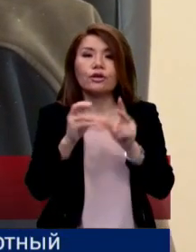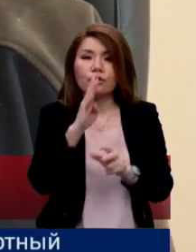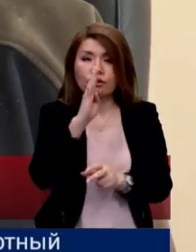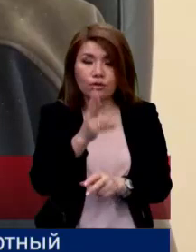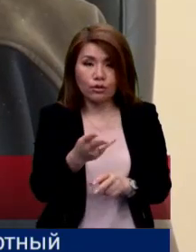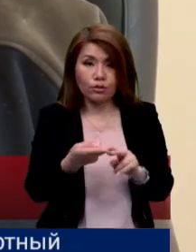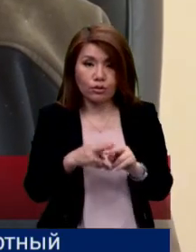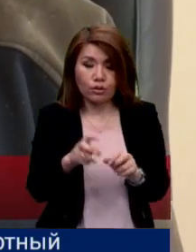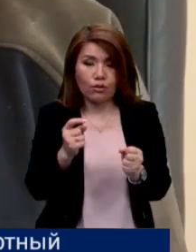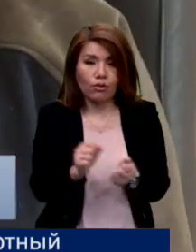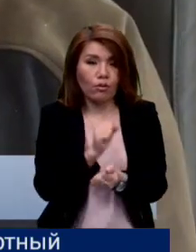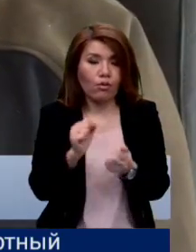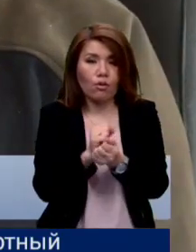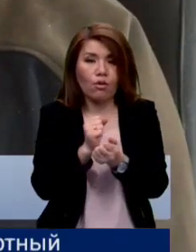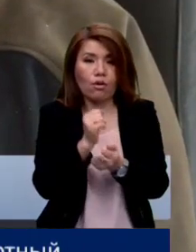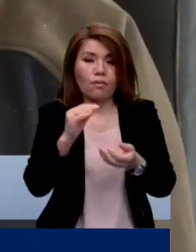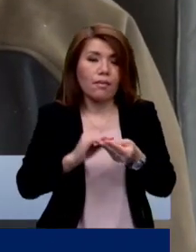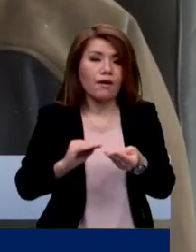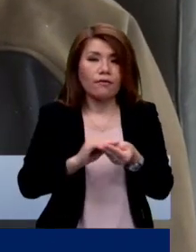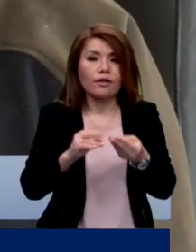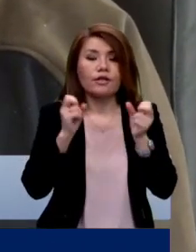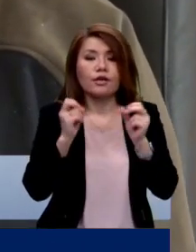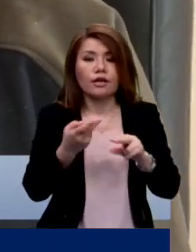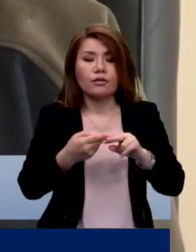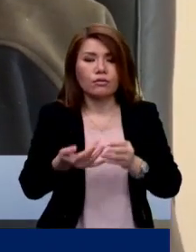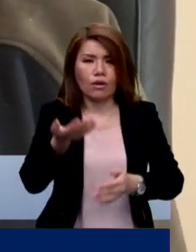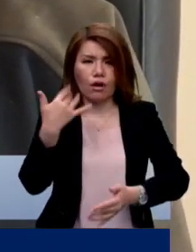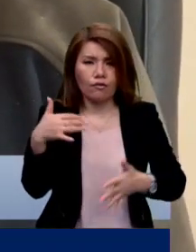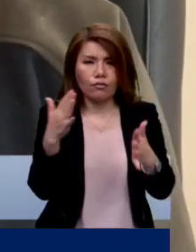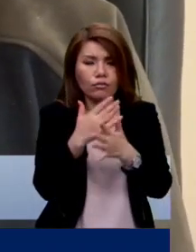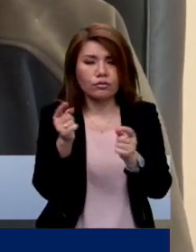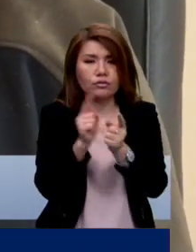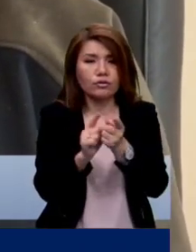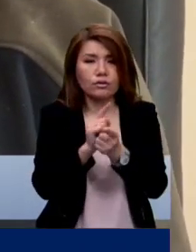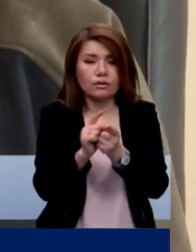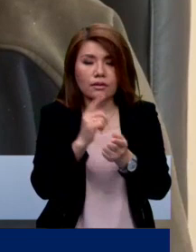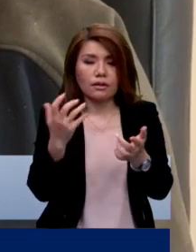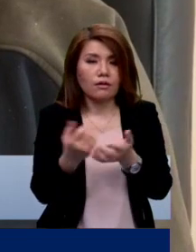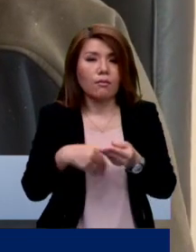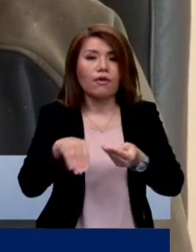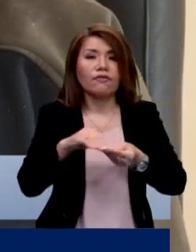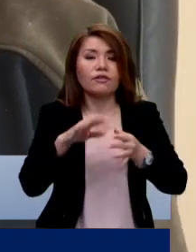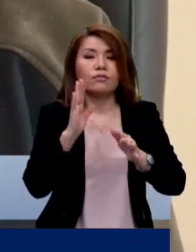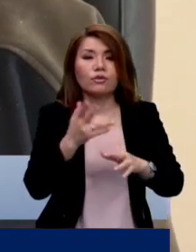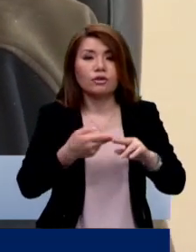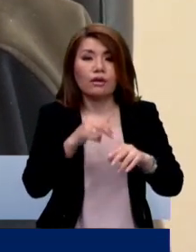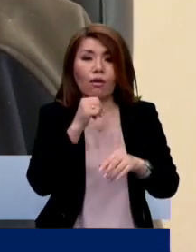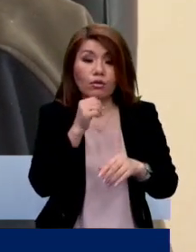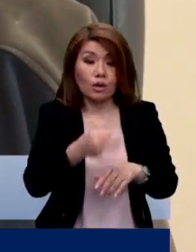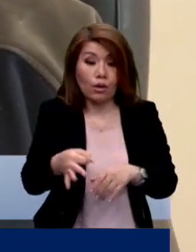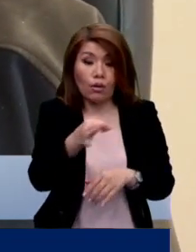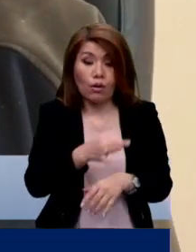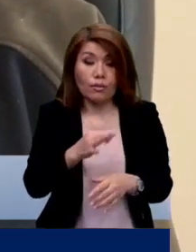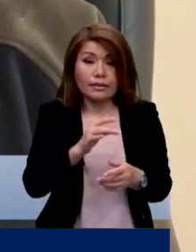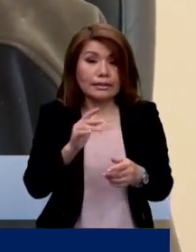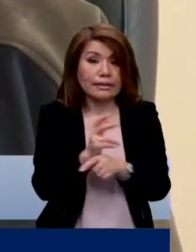да? Биыл 4-ші жыл құрғақшылық қайталанса, бұрын соң көрмеген табиғи құбылысты бастан кешеміз. Онсыз да Қостанай облысында